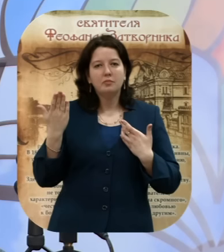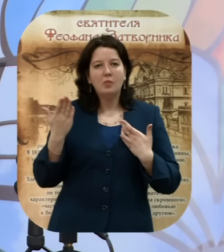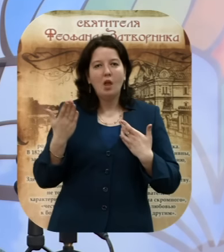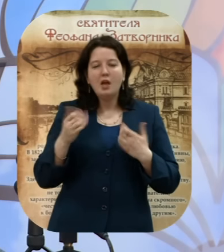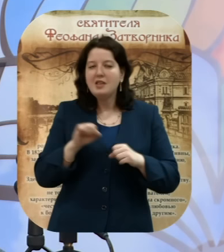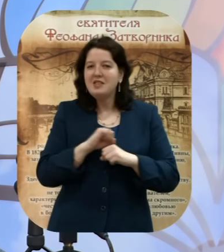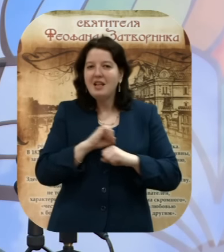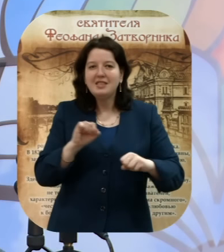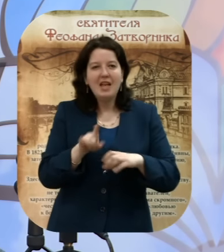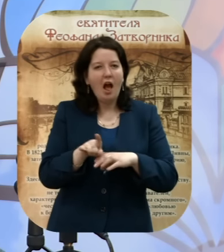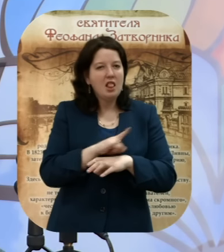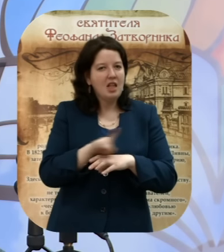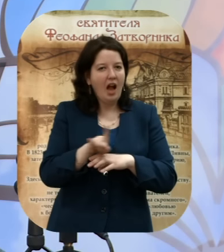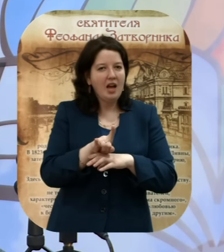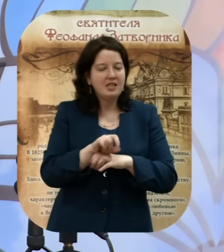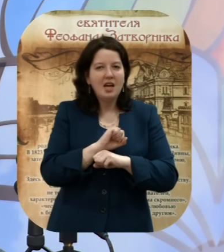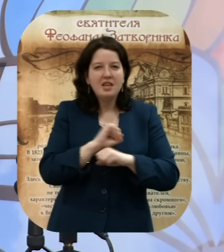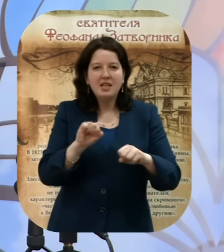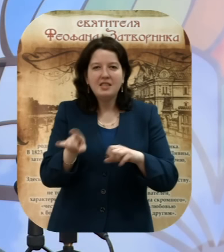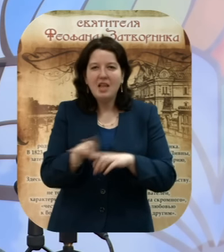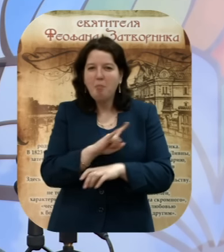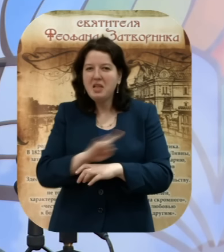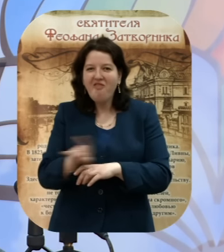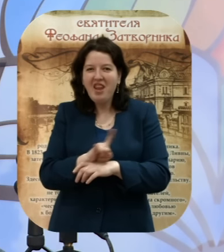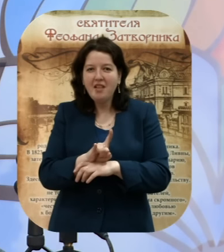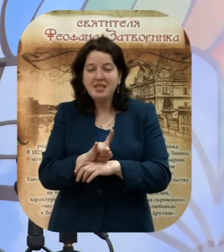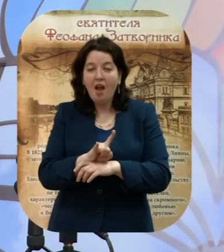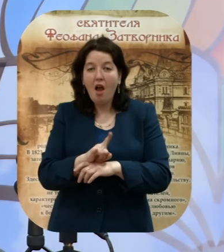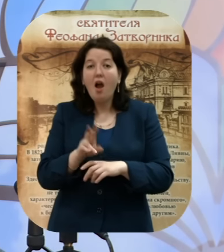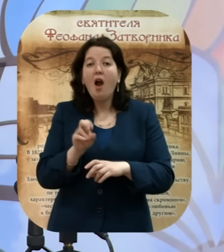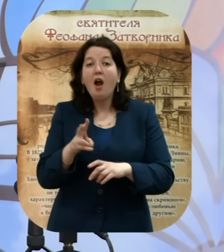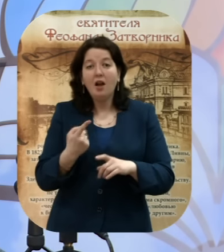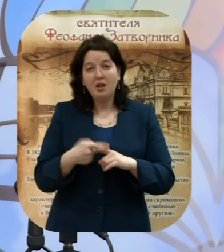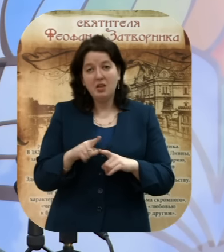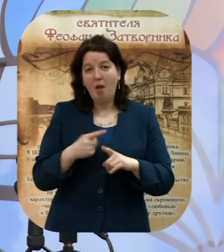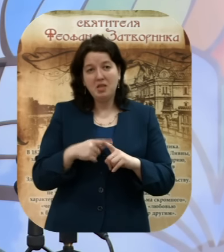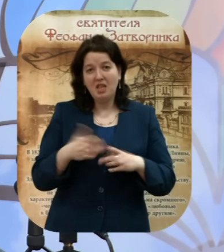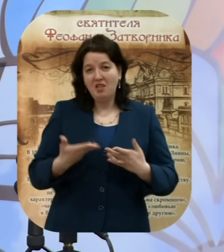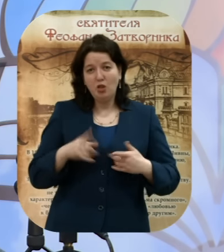Нельзя лгать, нельзя притворяться. А как же я без этого и жить не могу?